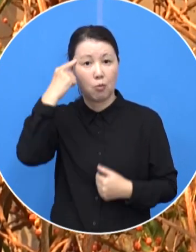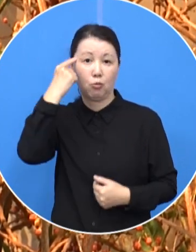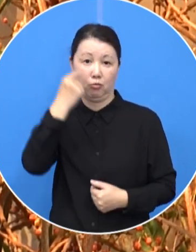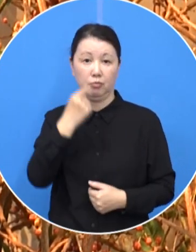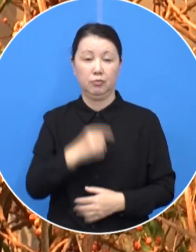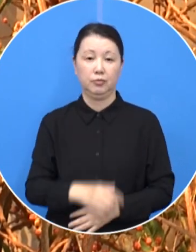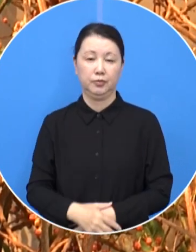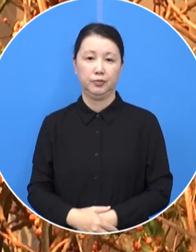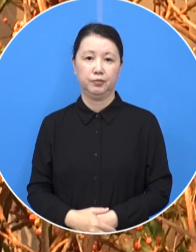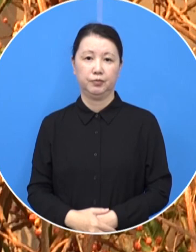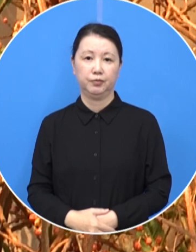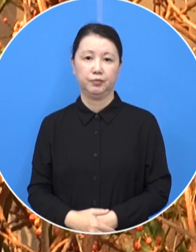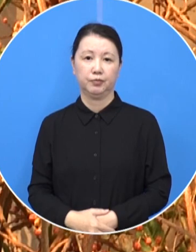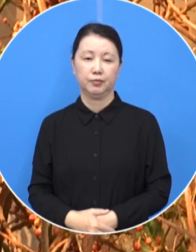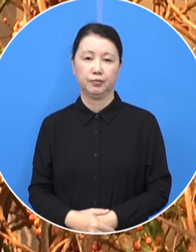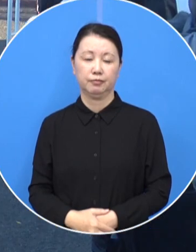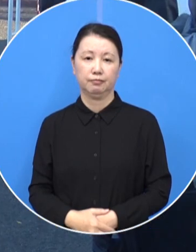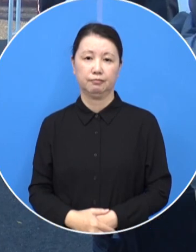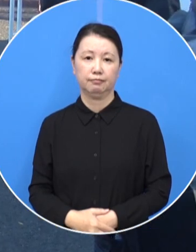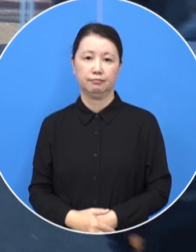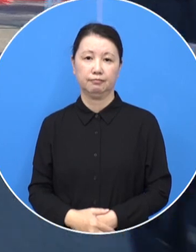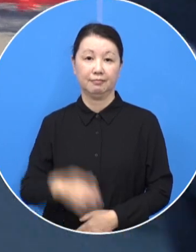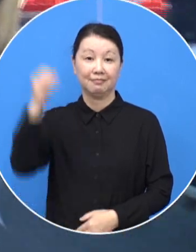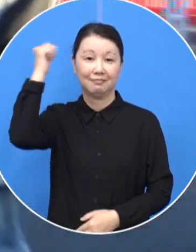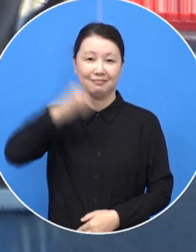といけないのかなと思っております。